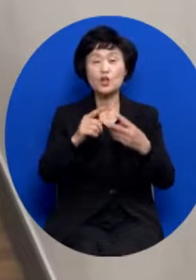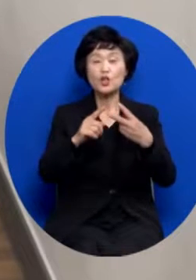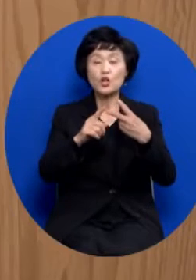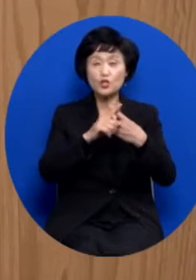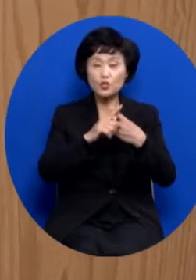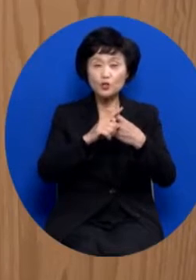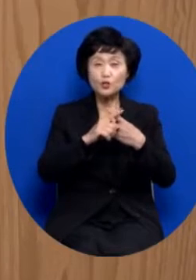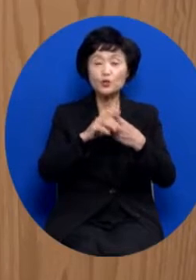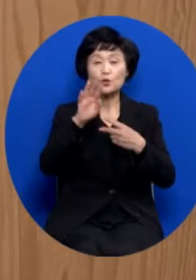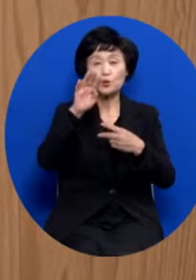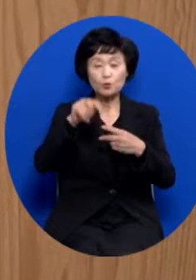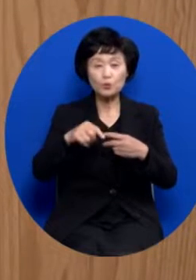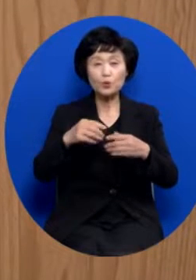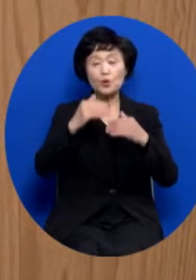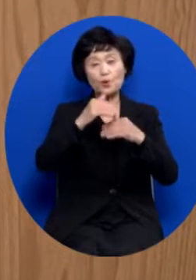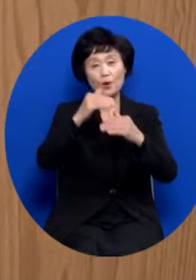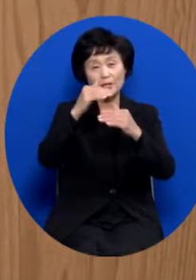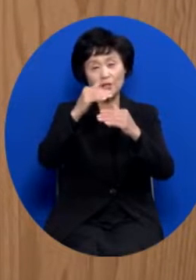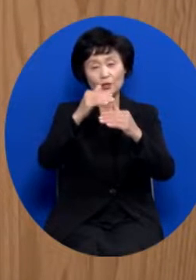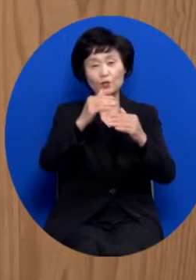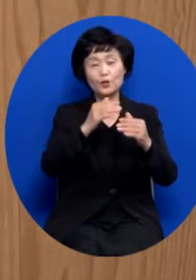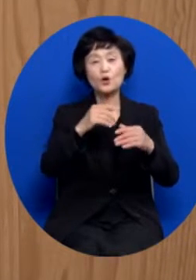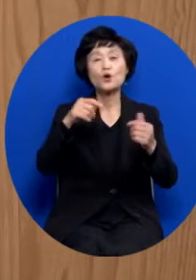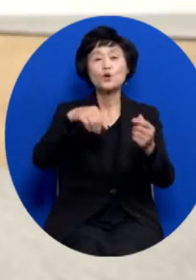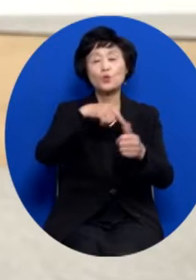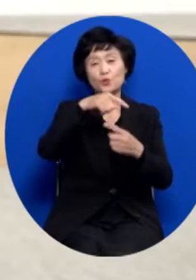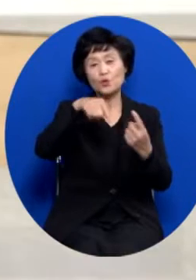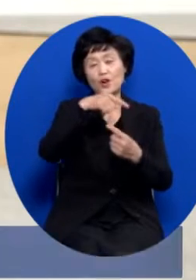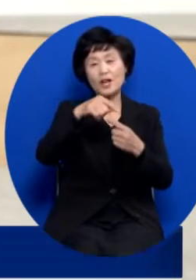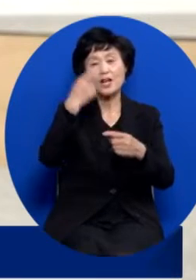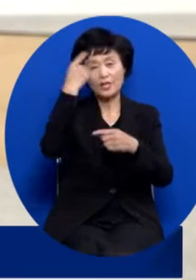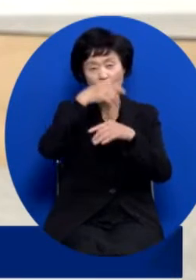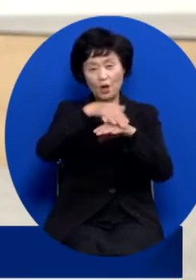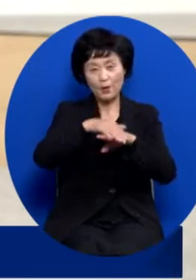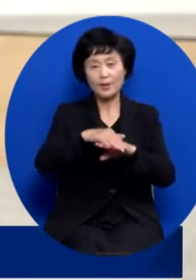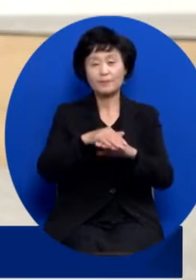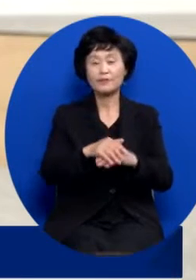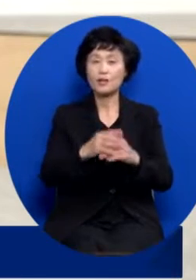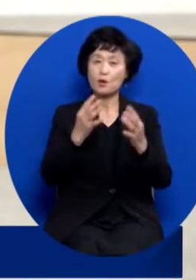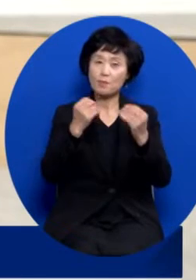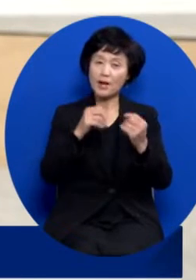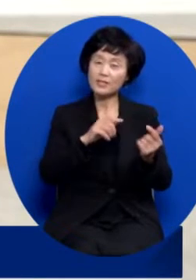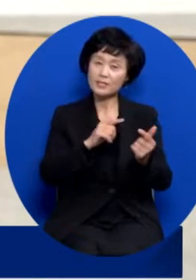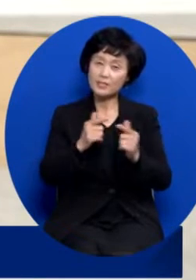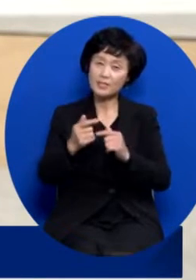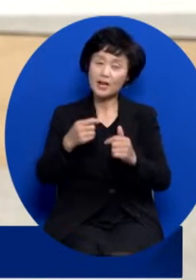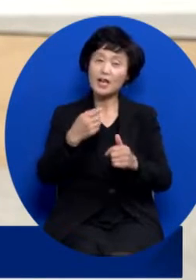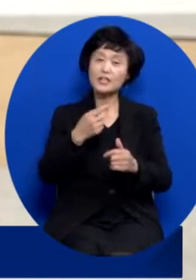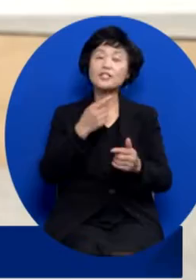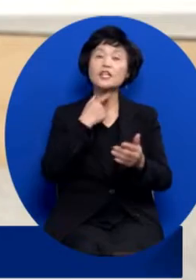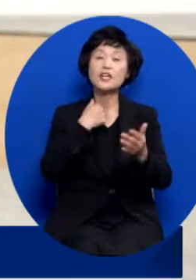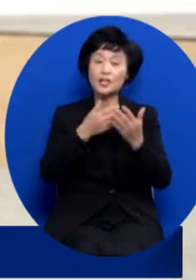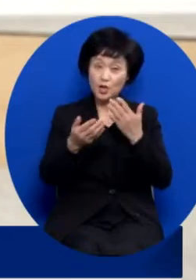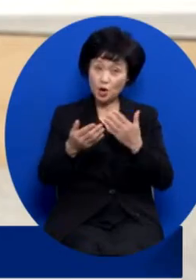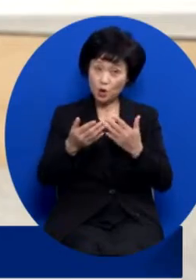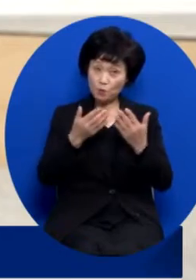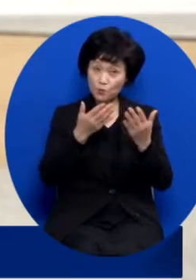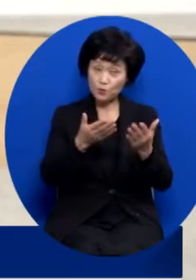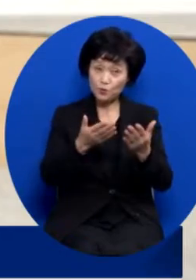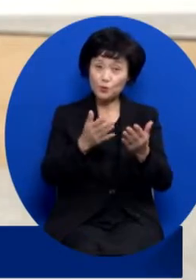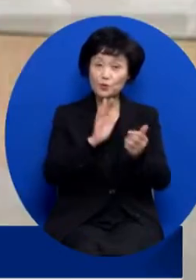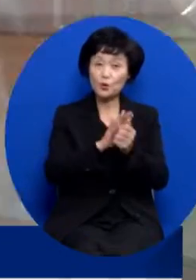과정을 운영할 준비를 마쳤습니다. 많은 것을 경험하게 해주고 또 많은 것 가운데 아이들이 자기의